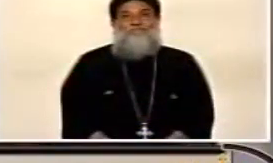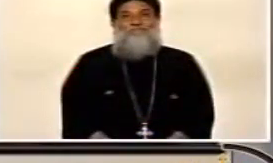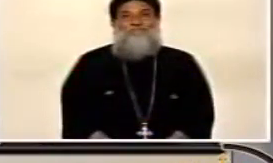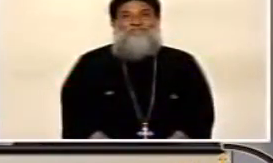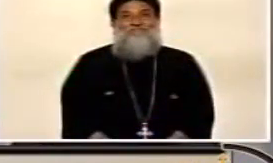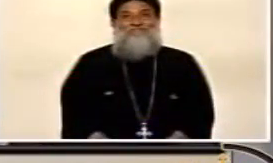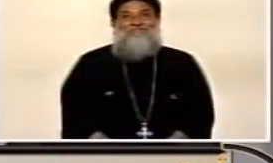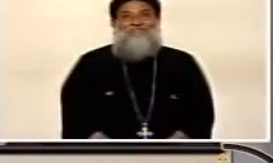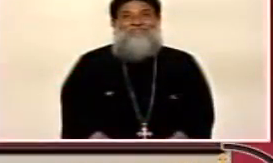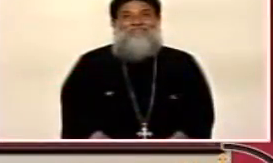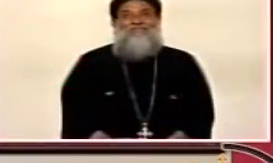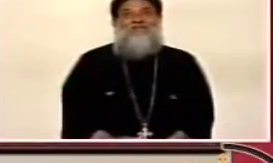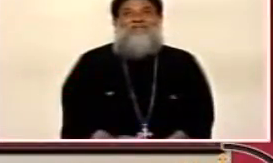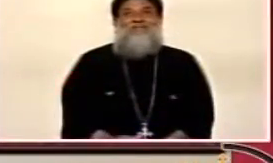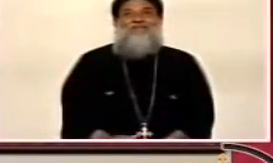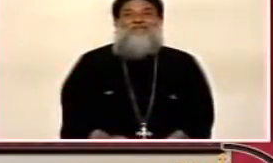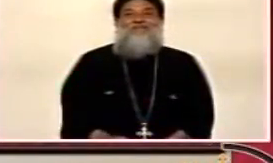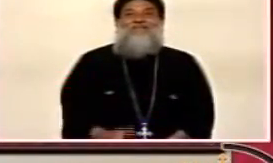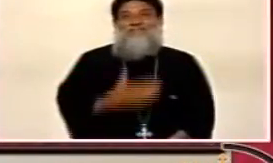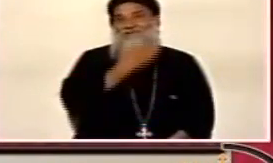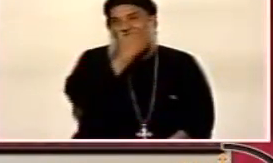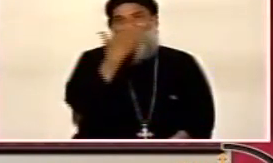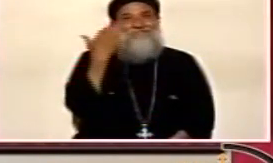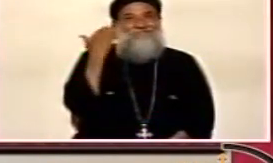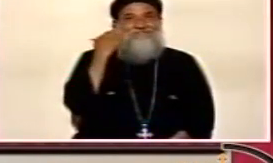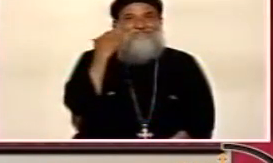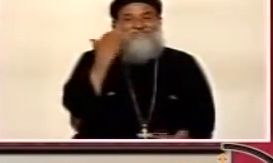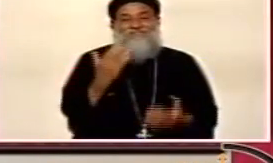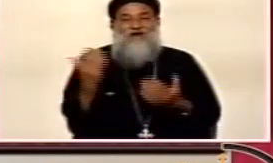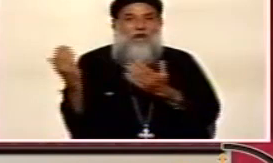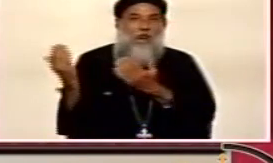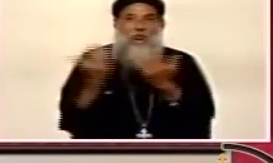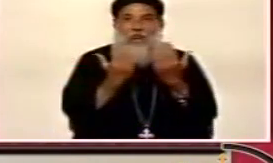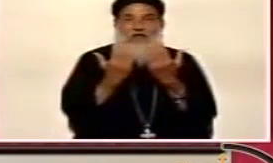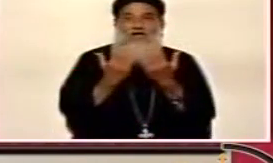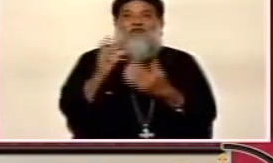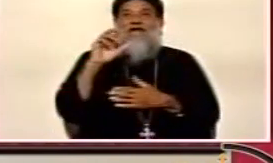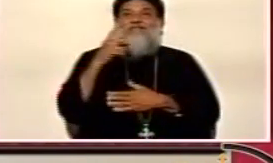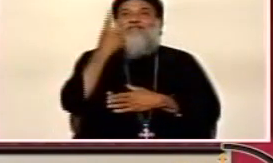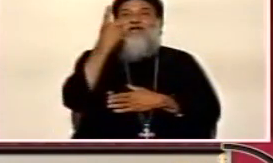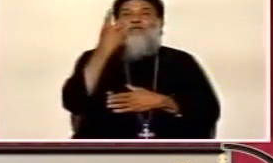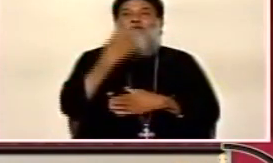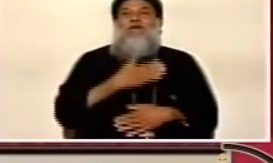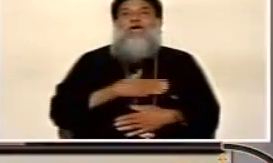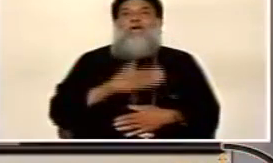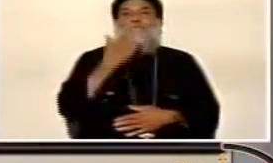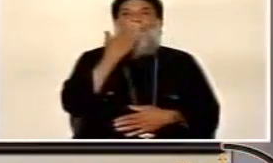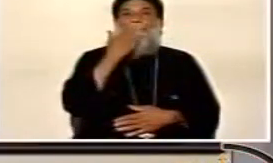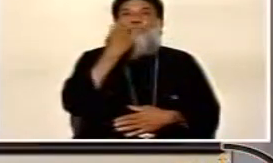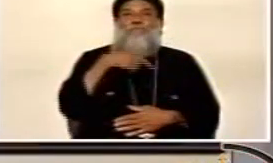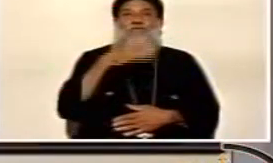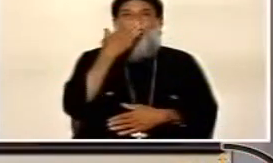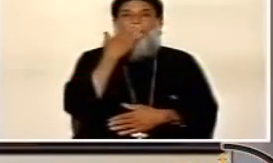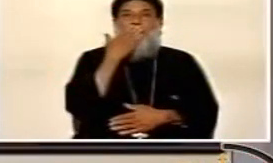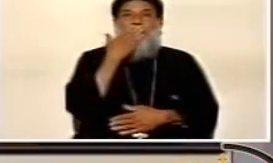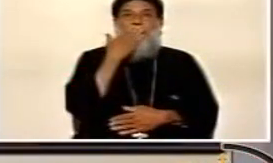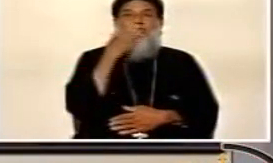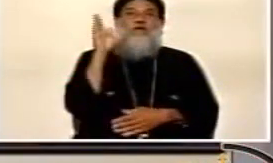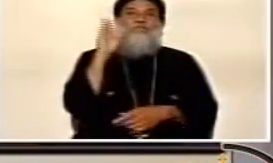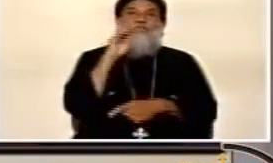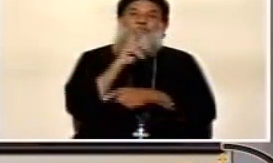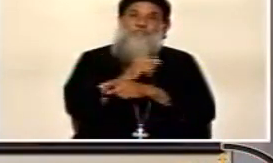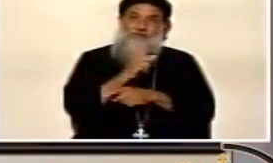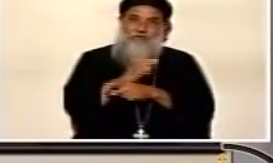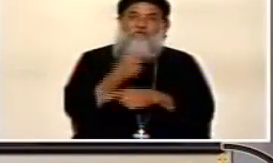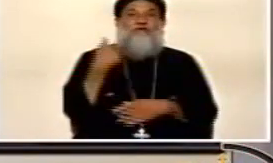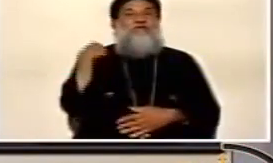ربنا يخليك سيد. نخش سيدنا في قراءات الحد الأول من شهر أبيب. تفضل. بيتكلم طبعا أرسلية الرسل عشان